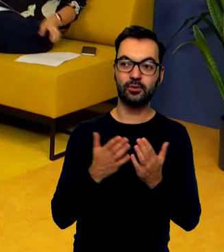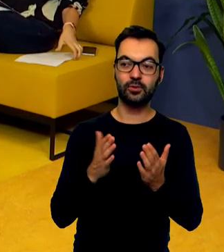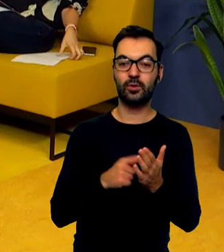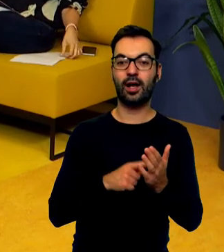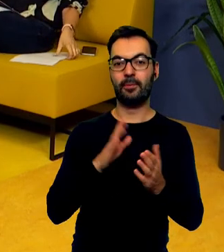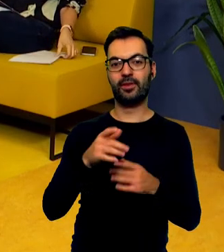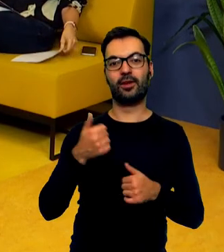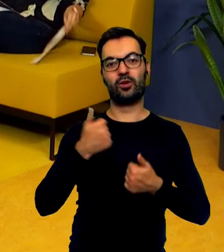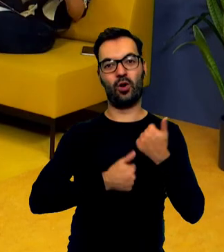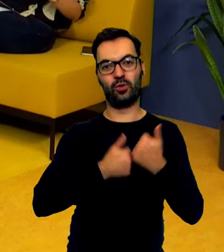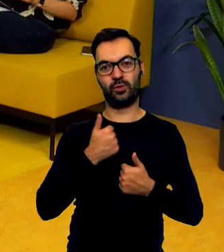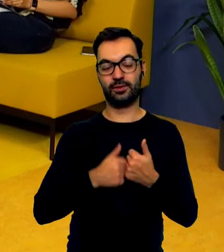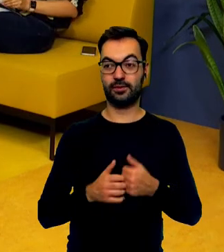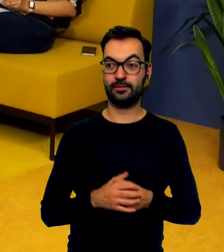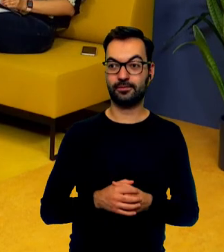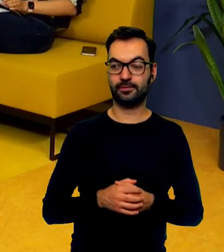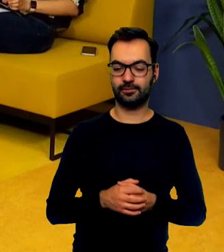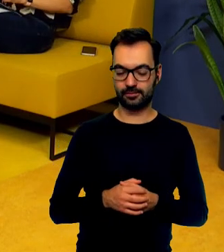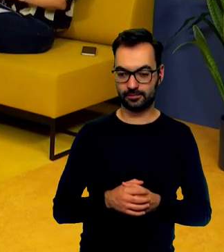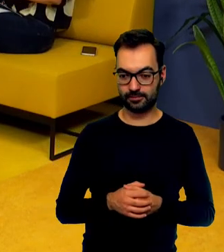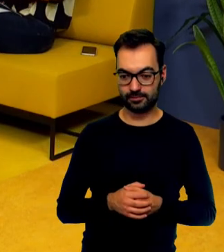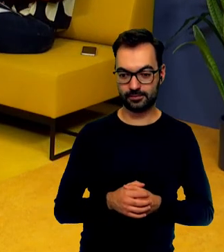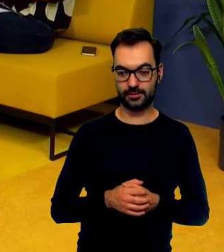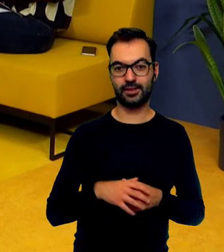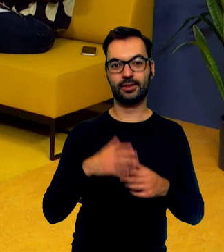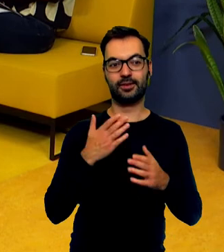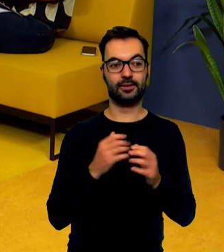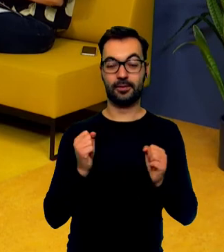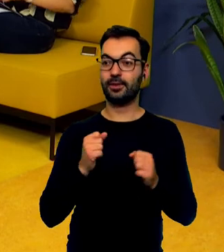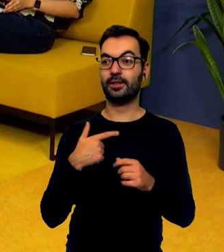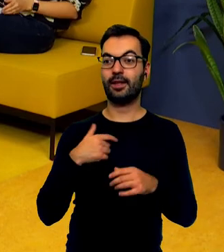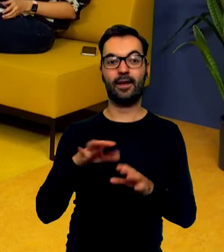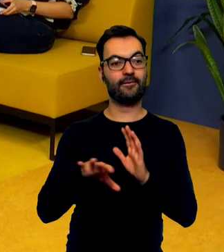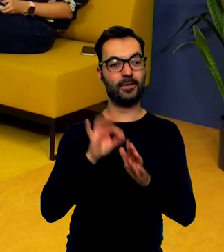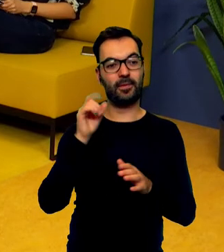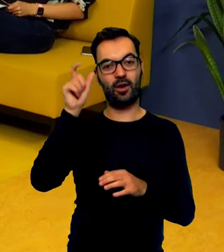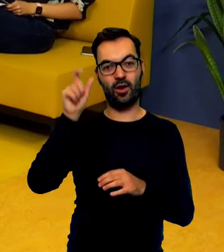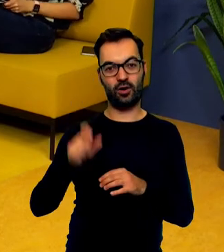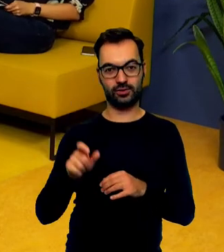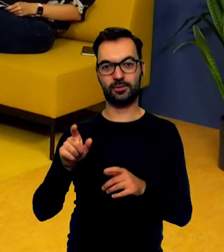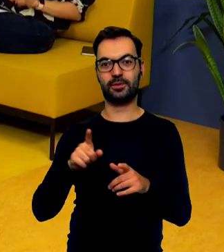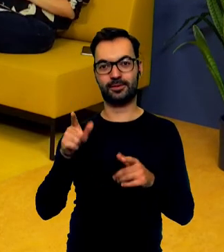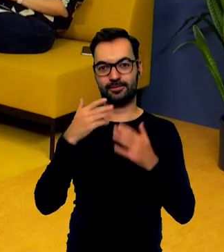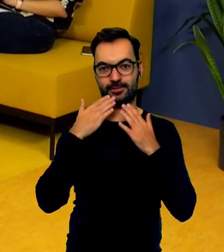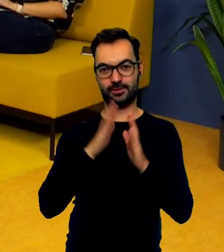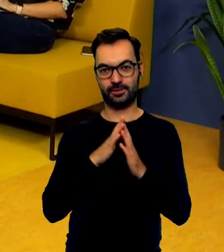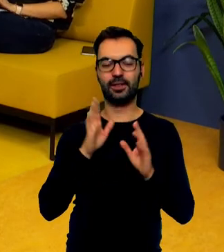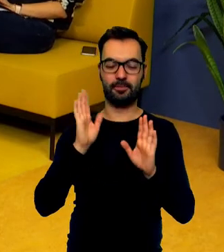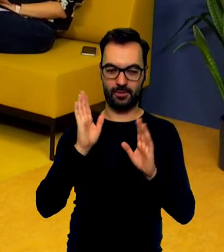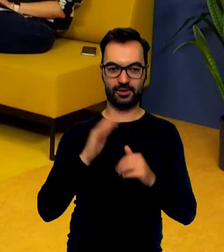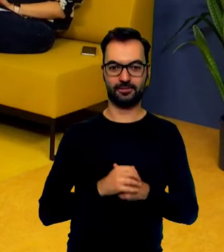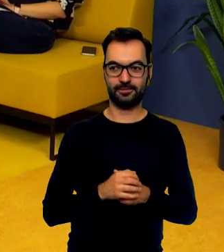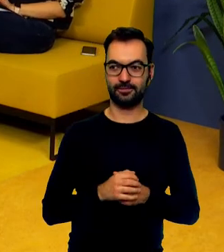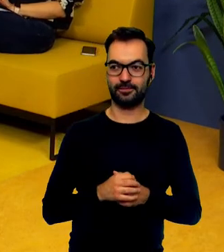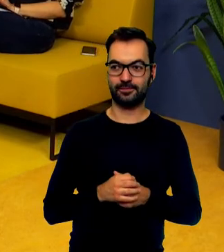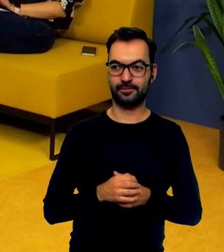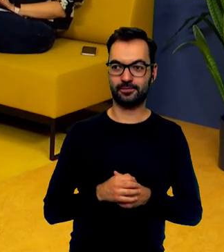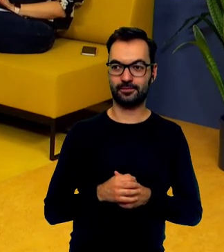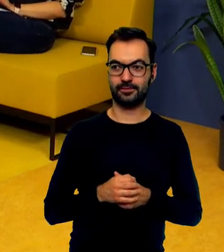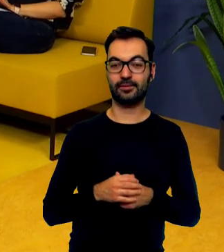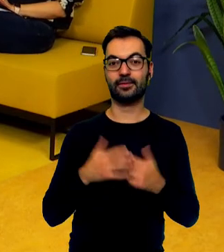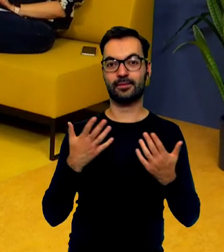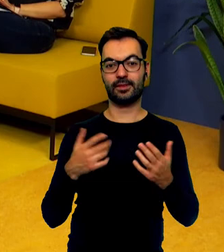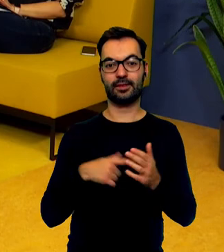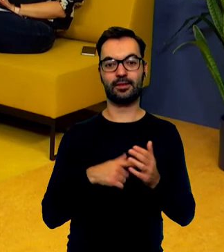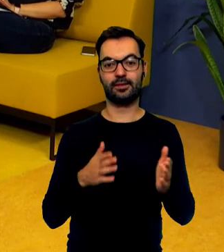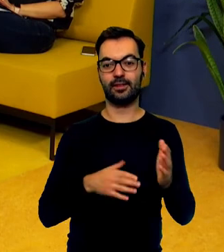potem quiz przed Tobą. Boże, do którego zaangażowałem pewną osobę, której też dziękujesz w książce, ale o tym za chwilę. Proszę